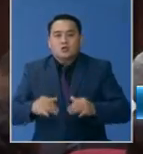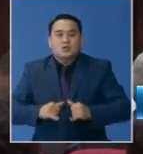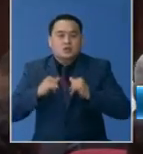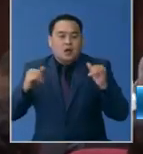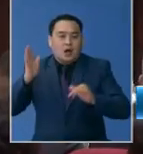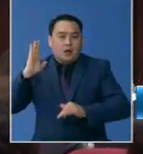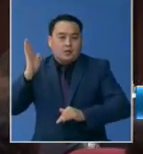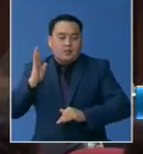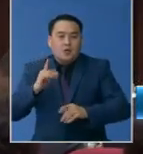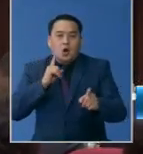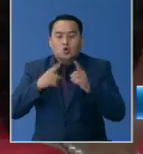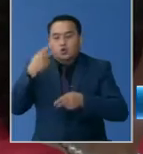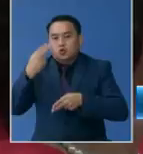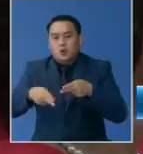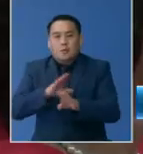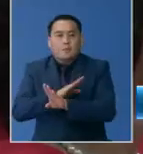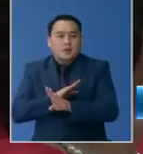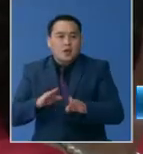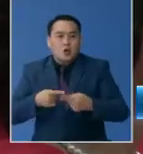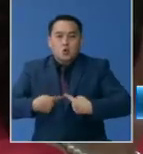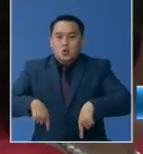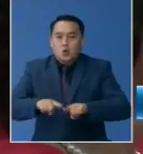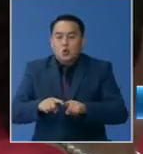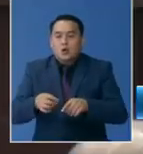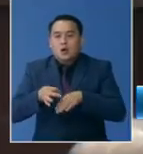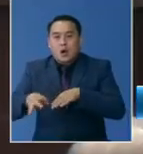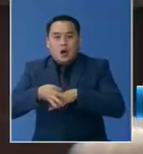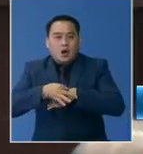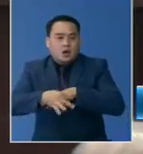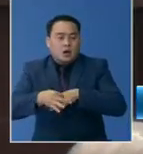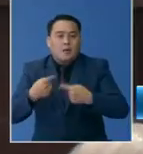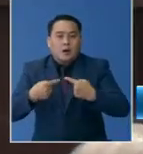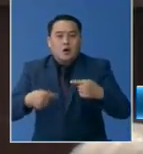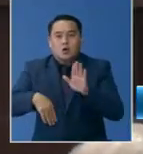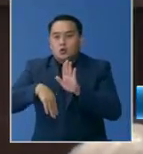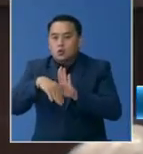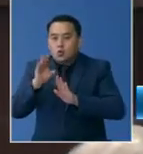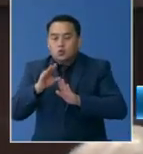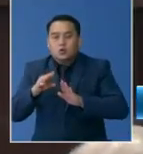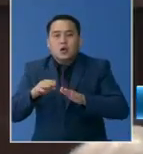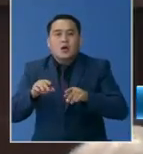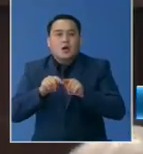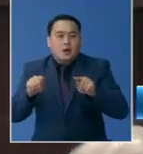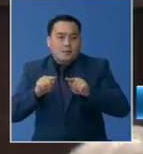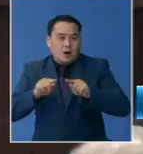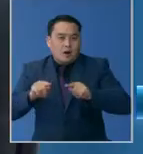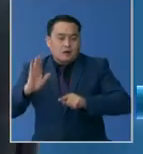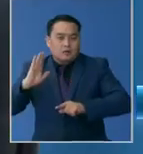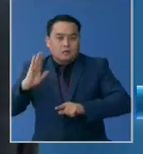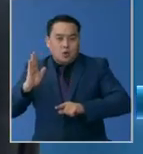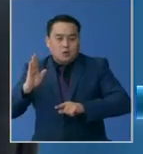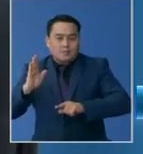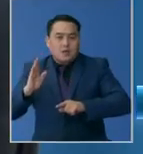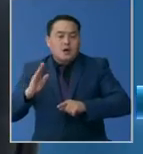Форум жұмысы мұнымен біткен жоқ. Ұйымдастырушылар, өңірлік кеңестер жұмысын саралап, озықтарын ел бойынша насихаттауды жоспарлап отыр.